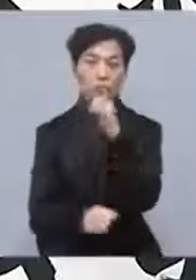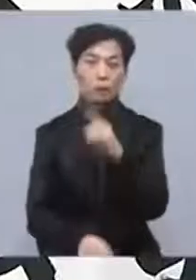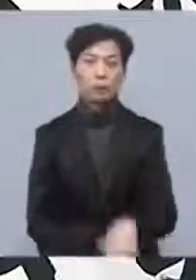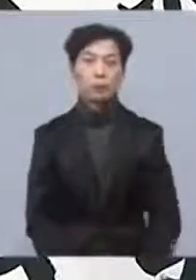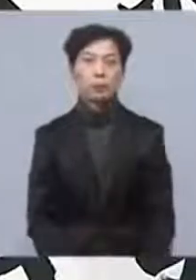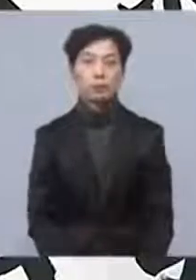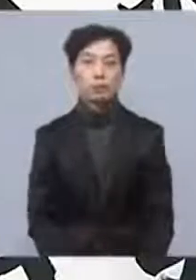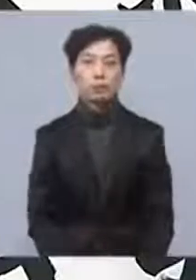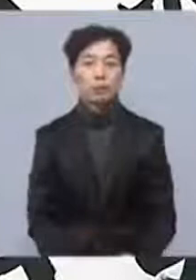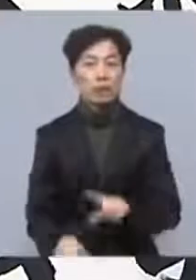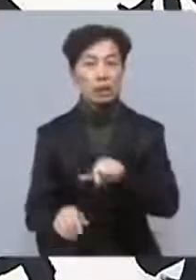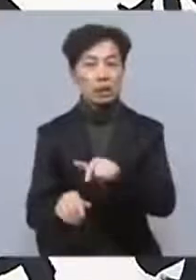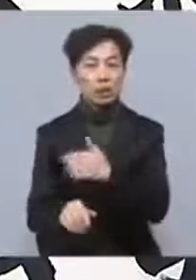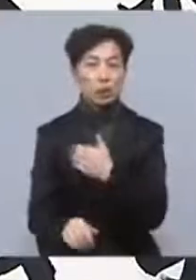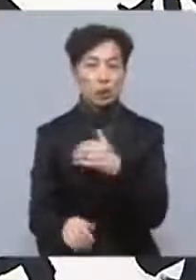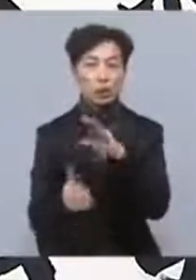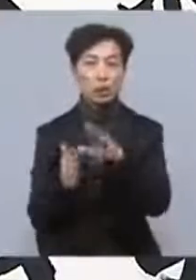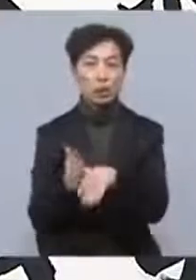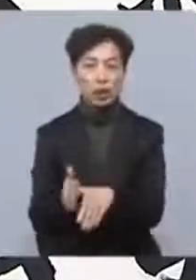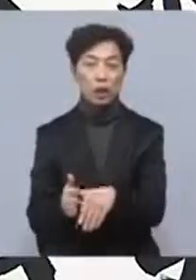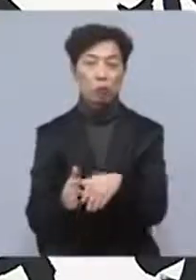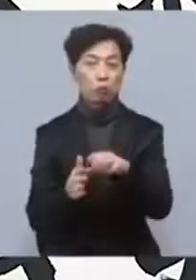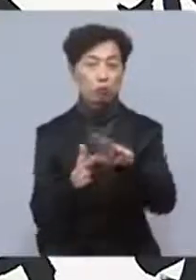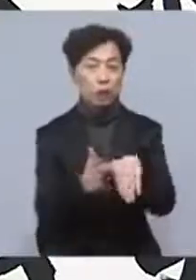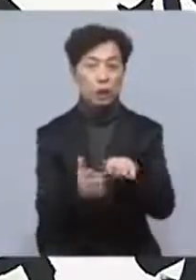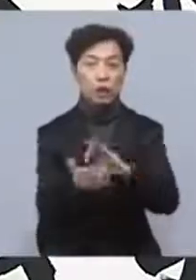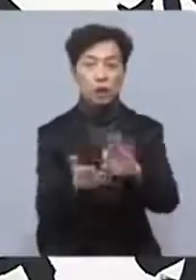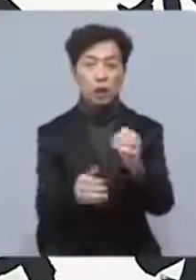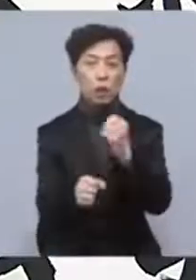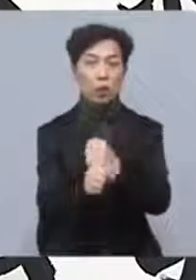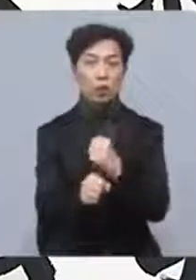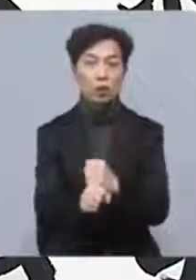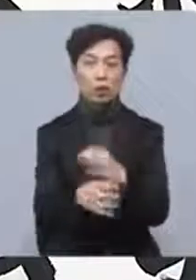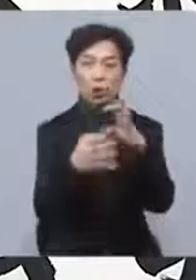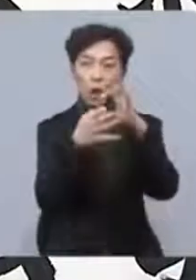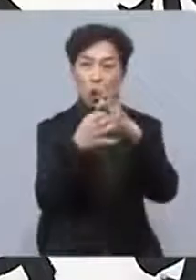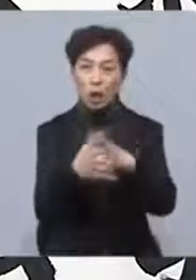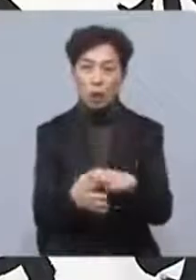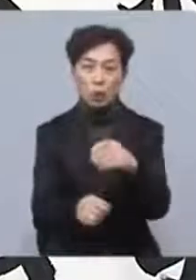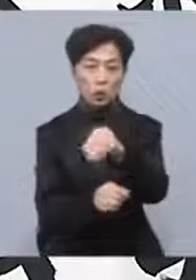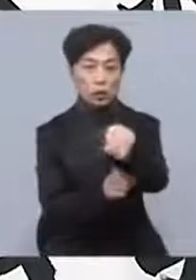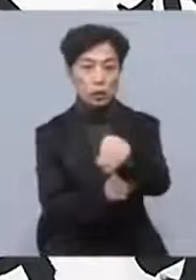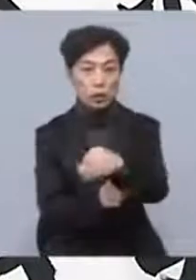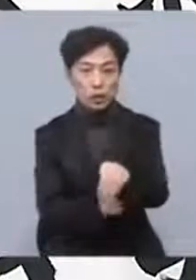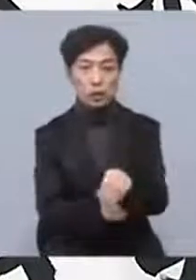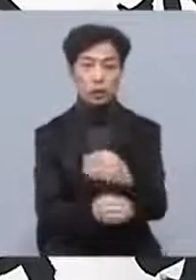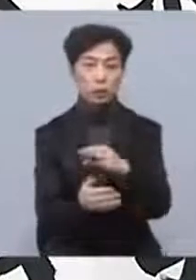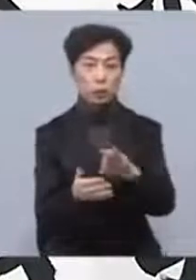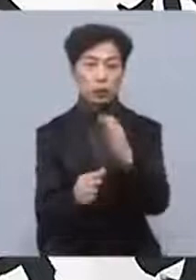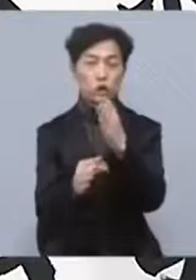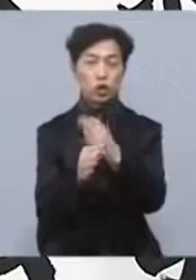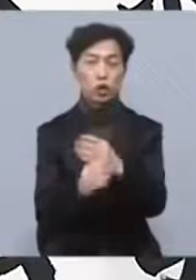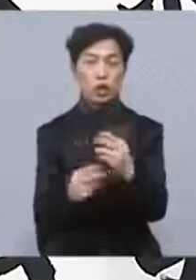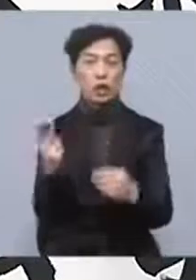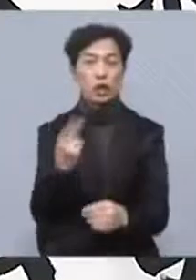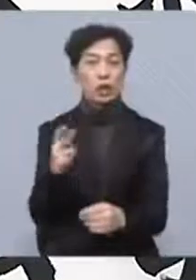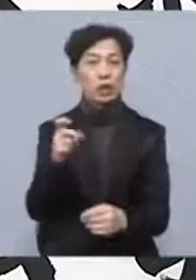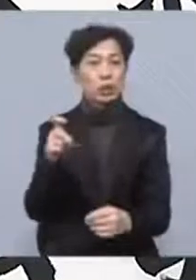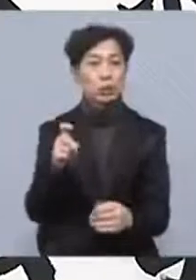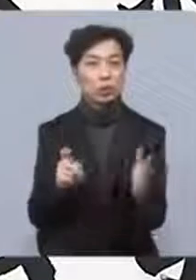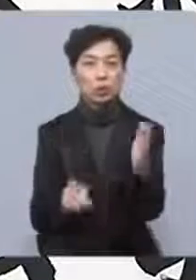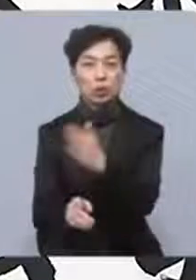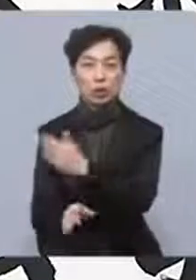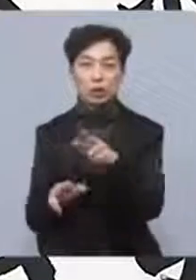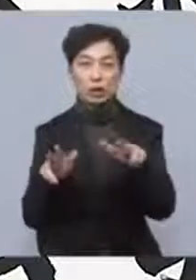시절 생각하면 시간이 날 때마다 짬나는 시간에 내용을 가지고 계속 지금 그 시를 쓰고 있고요 2010 년 그 쯤 부터